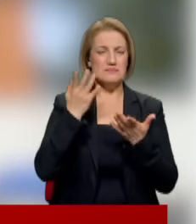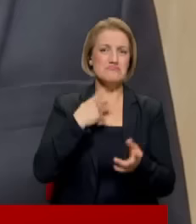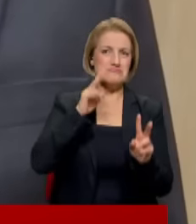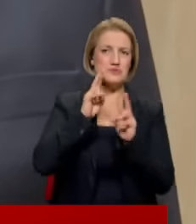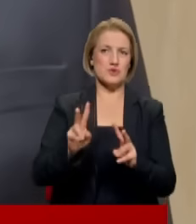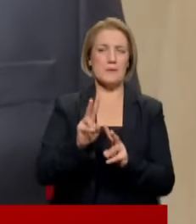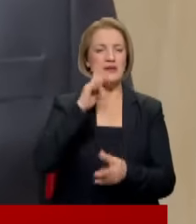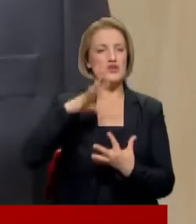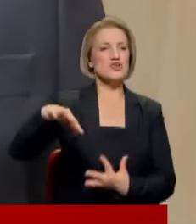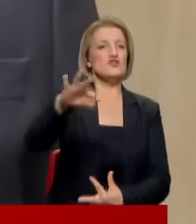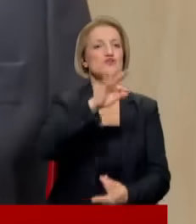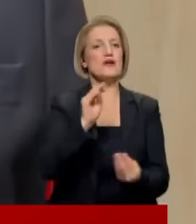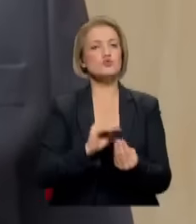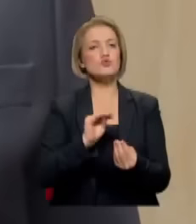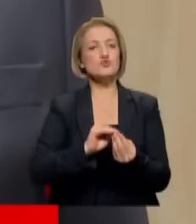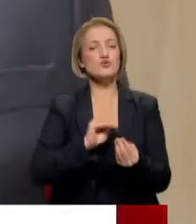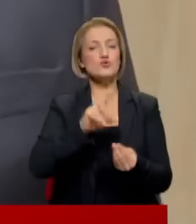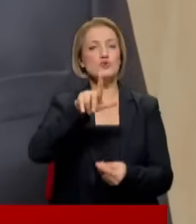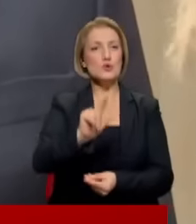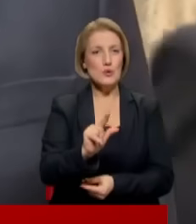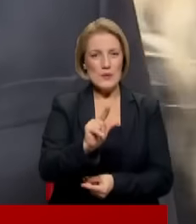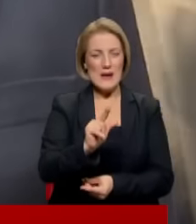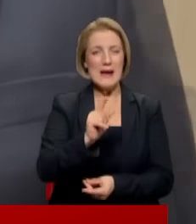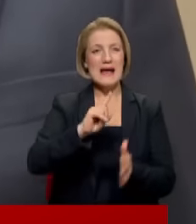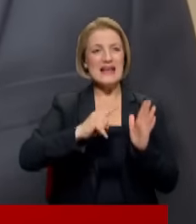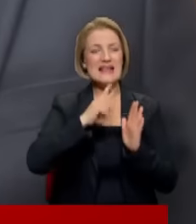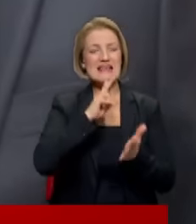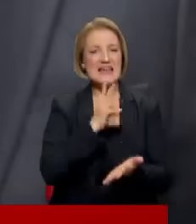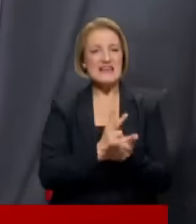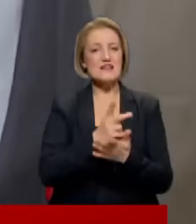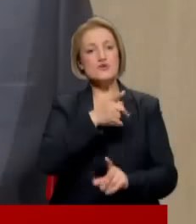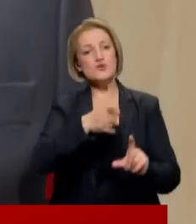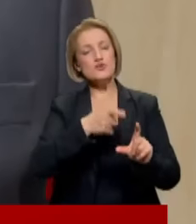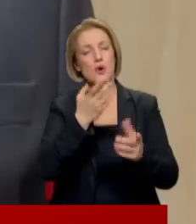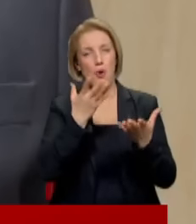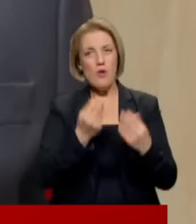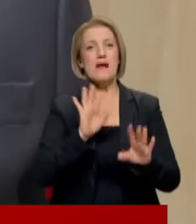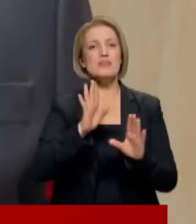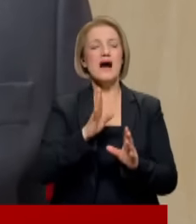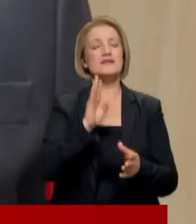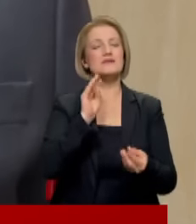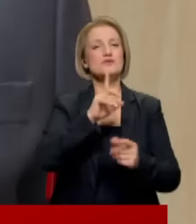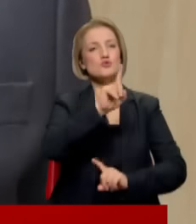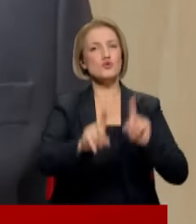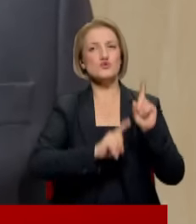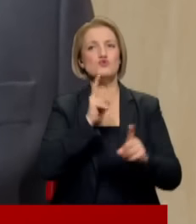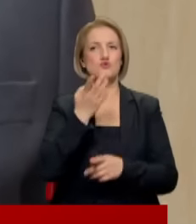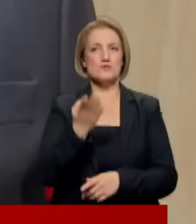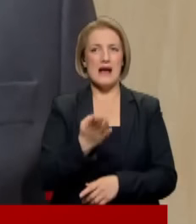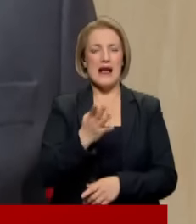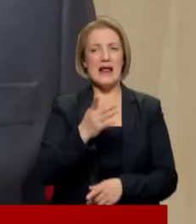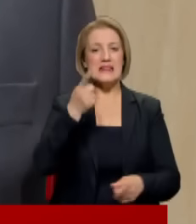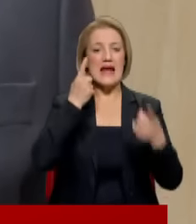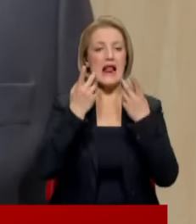görüyorum kişilerin suçluluğu kanıtlanmadan ispatlanmadan soruşturma aşamasında masumiyet karineleri de ihlal ediliyor